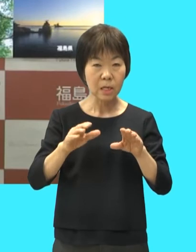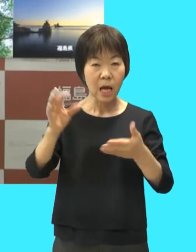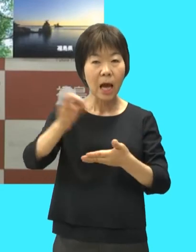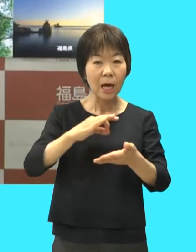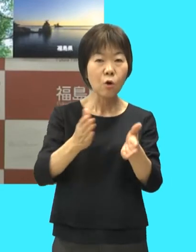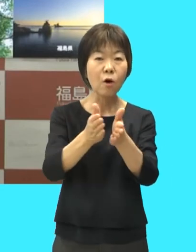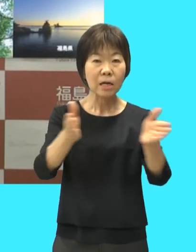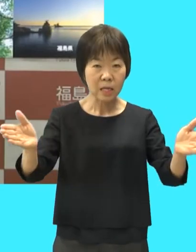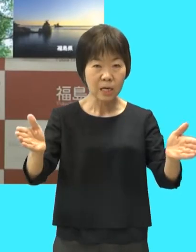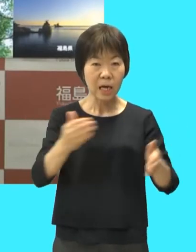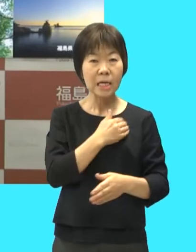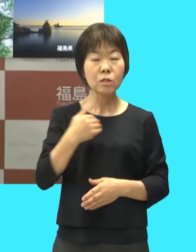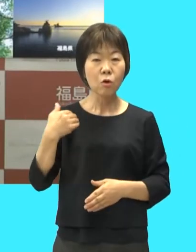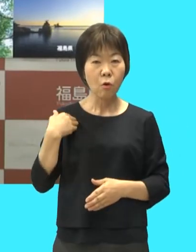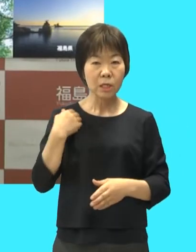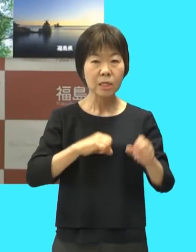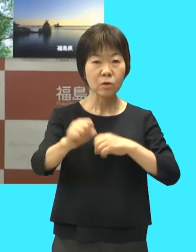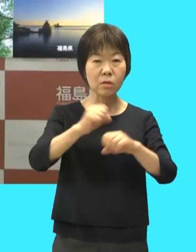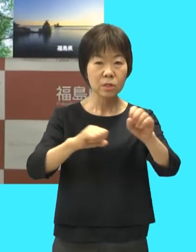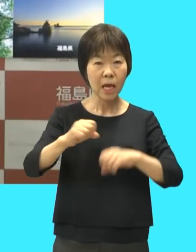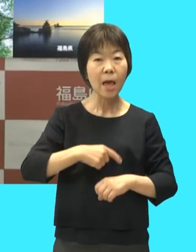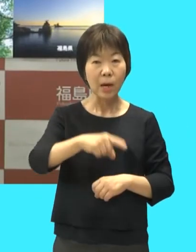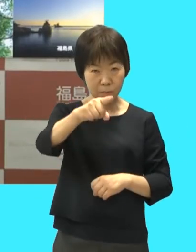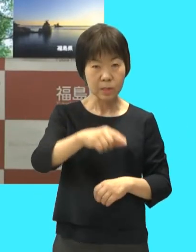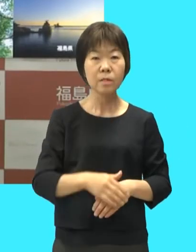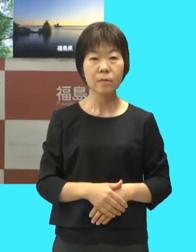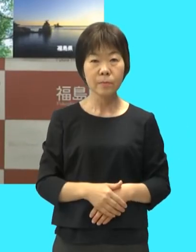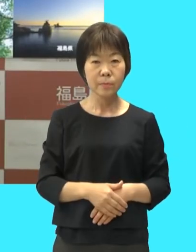が図られるよう取り組んでまいります。